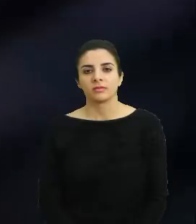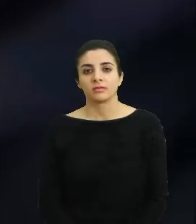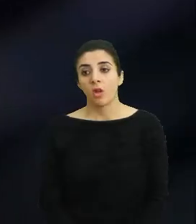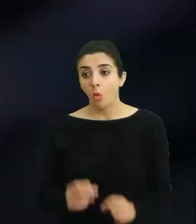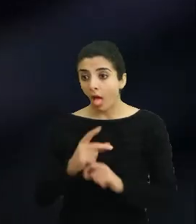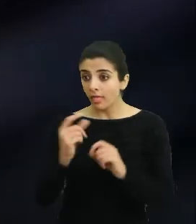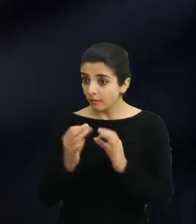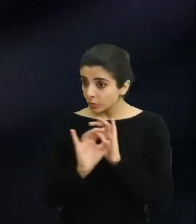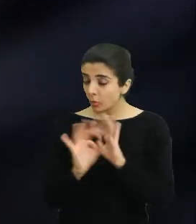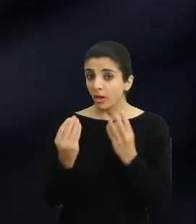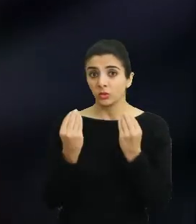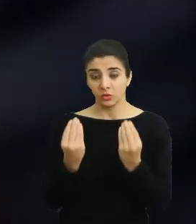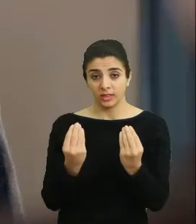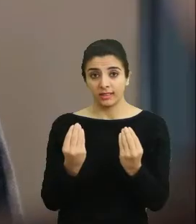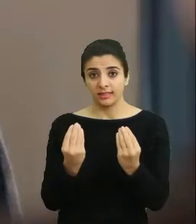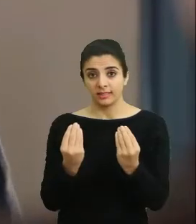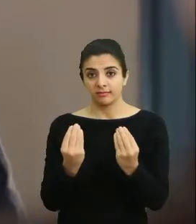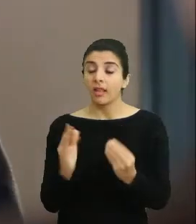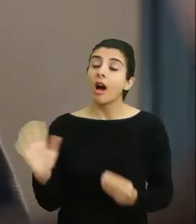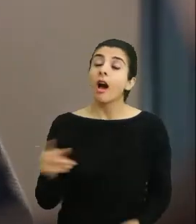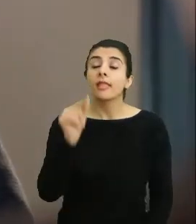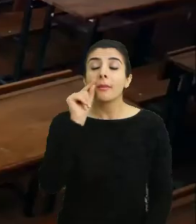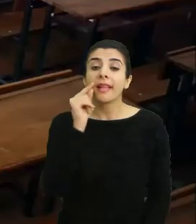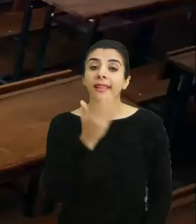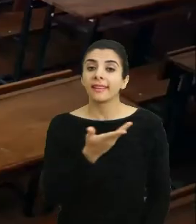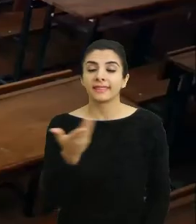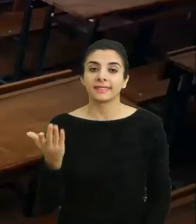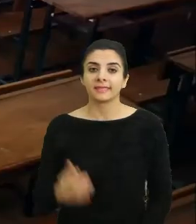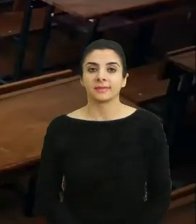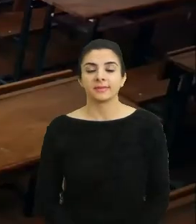Can kurban be. He? Hadi baylar.